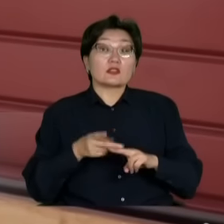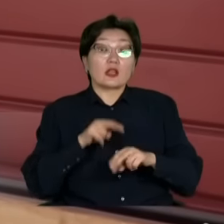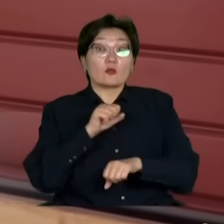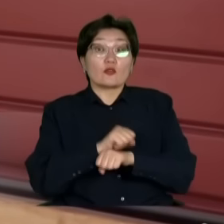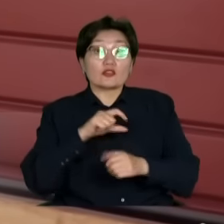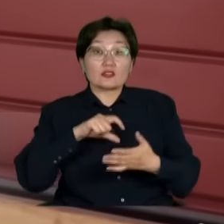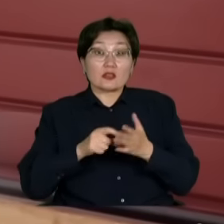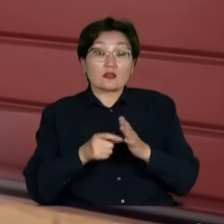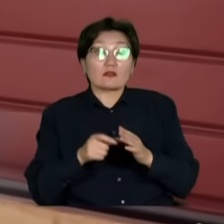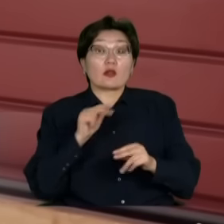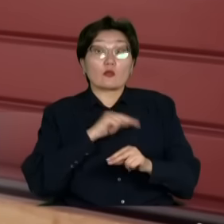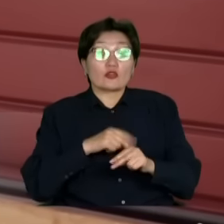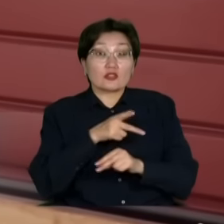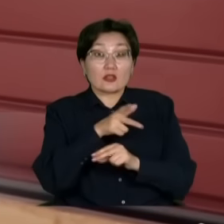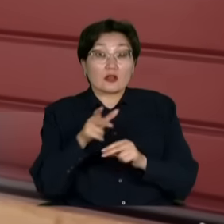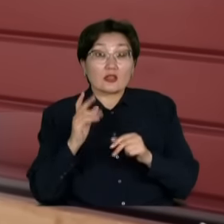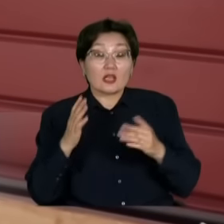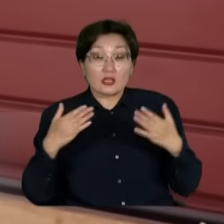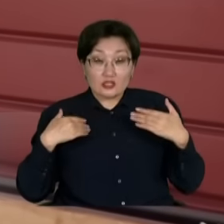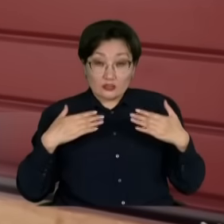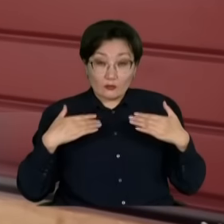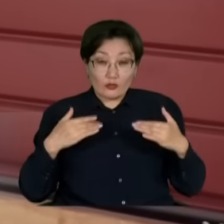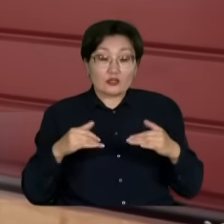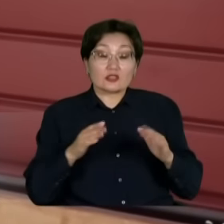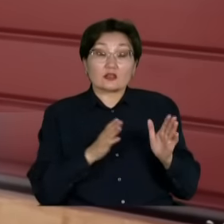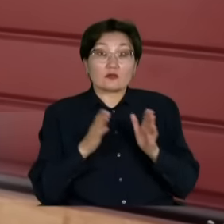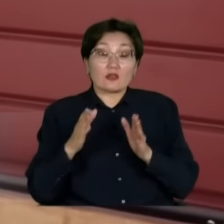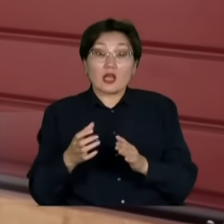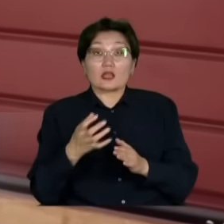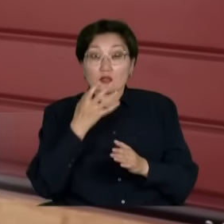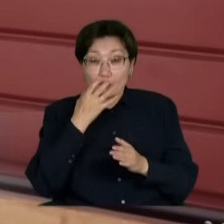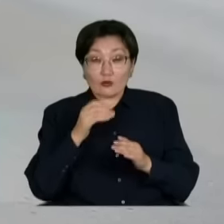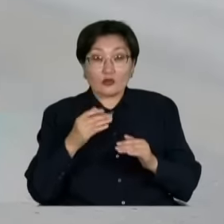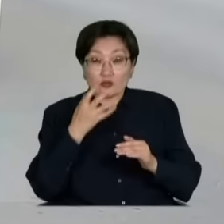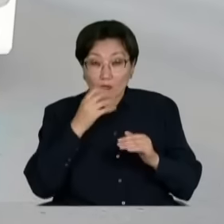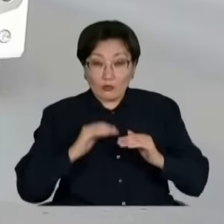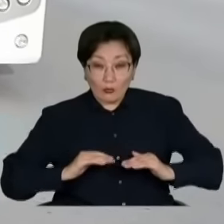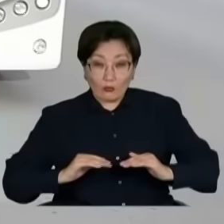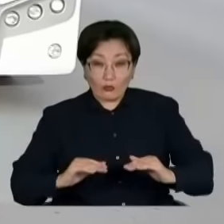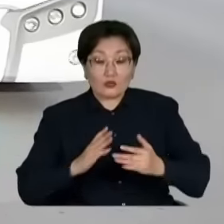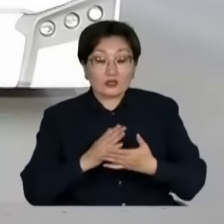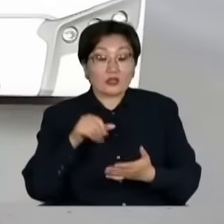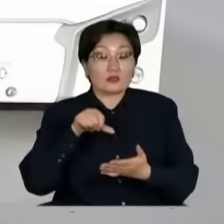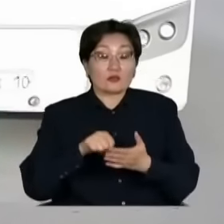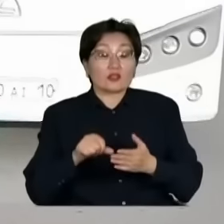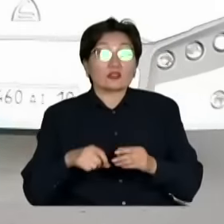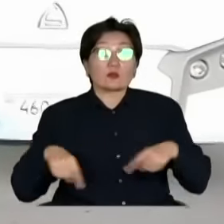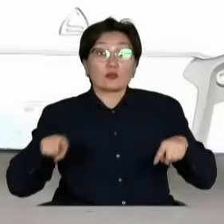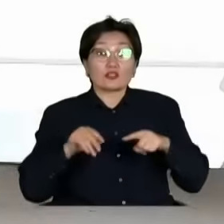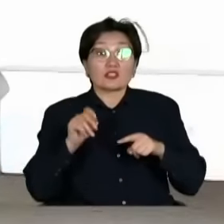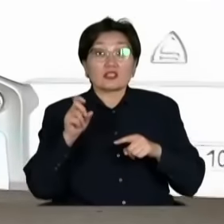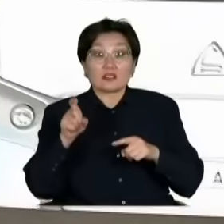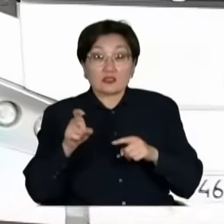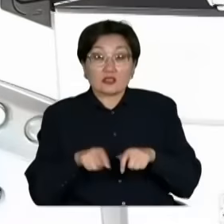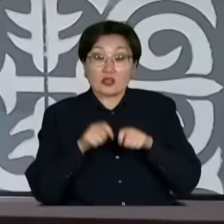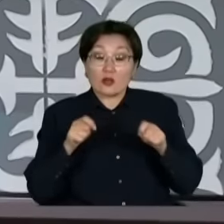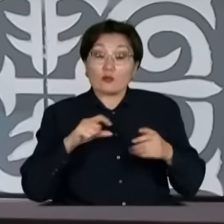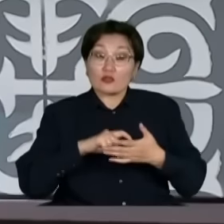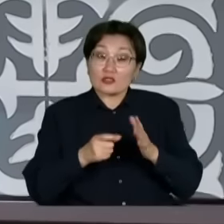работы видеонаблюдения кондиционеры системы обогрева тёплый пол представитель отдела ЖКХ правда открыл